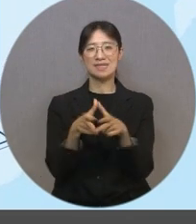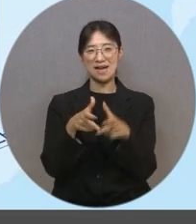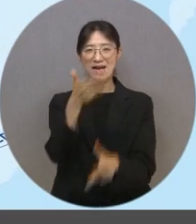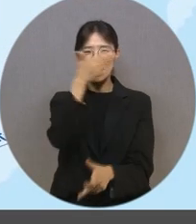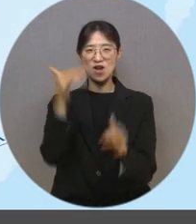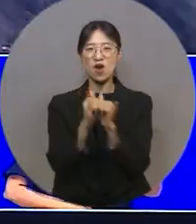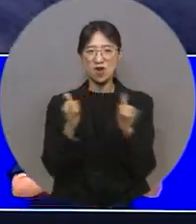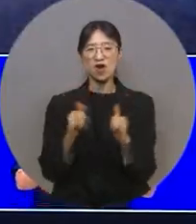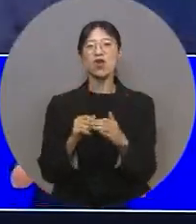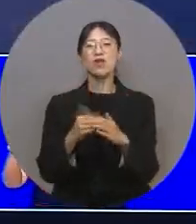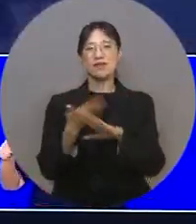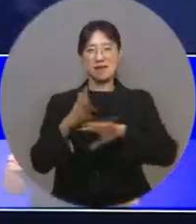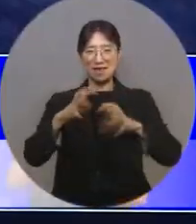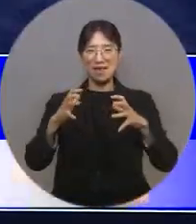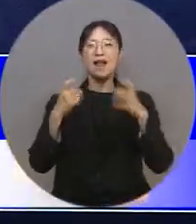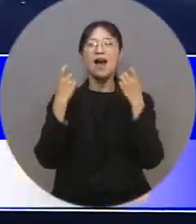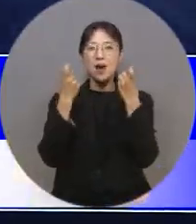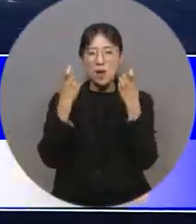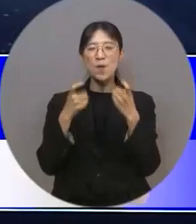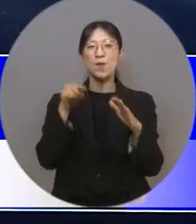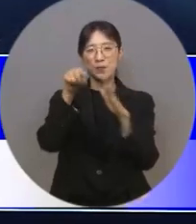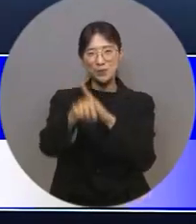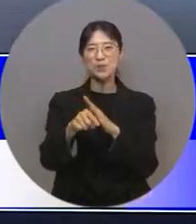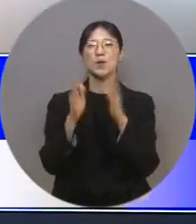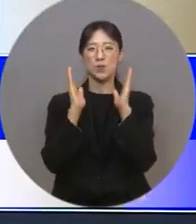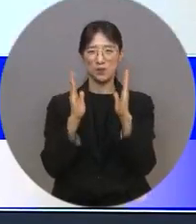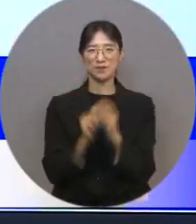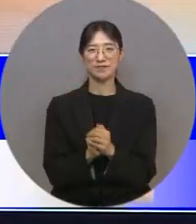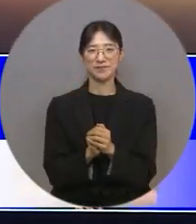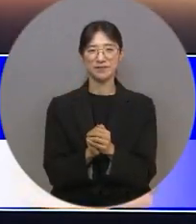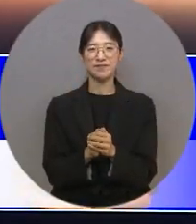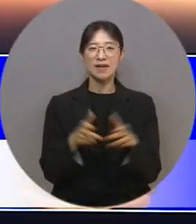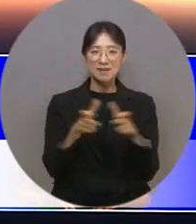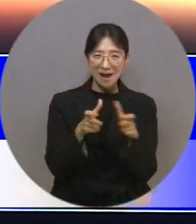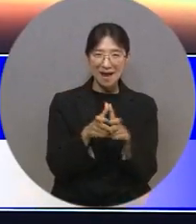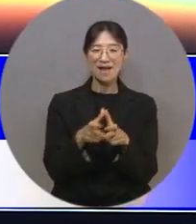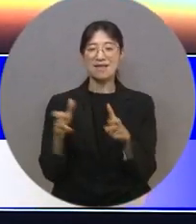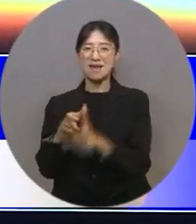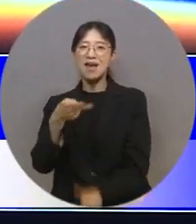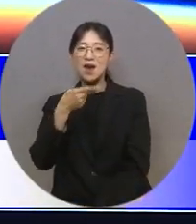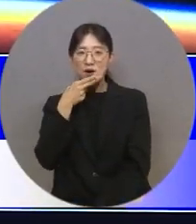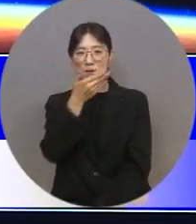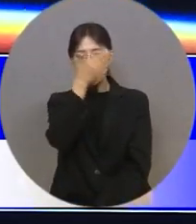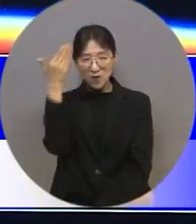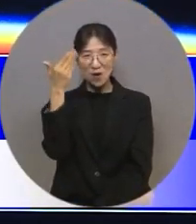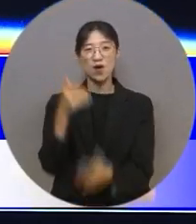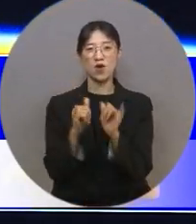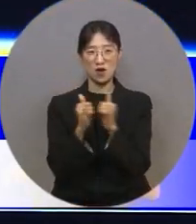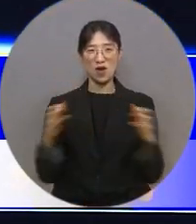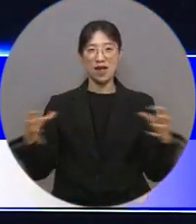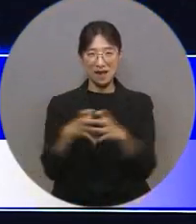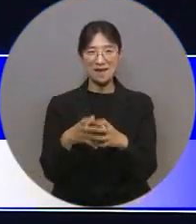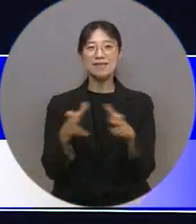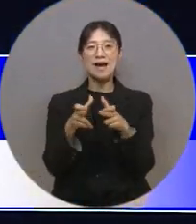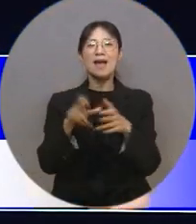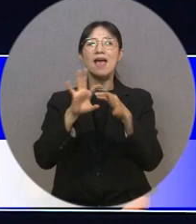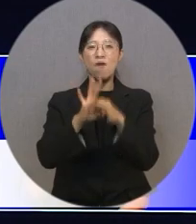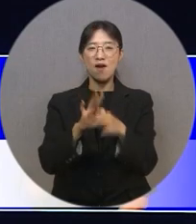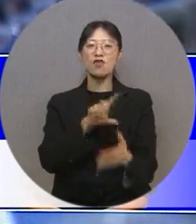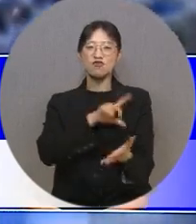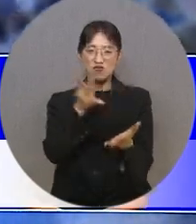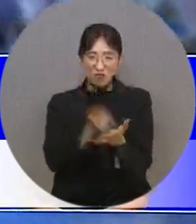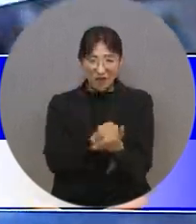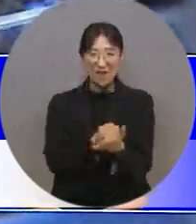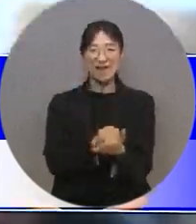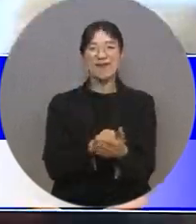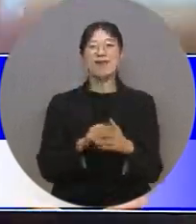프로그램입니다. 드림팀은 장애청년과 비장애청년이 팀을 이뤄 장애 관련 주제를 정하고 세계 여러 나라에서